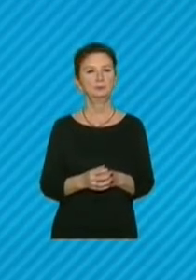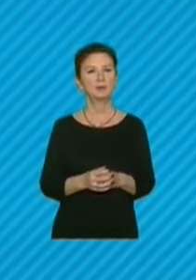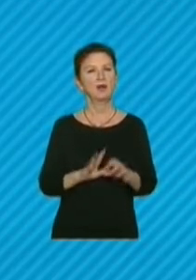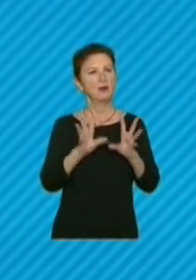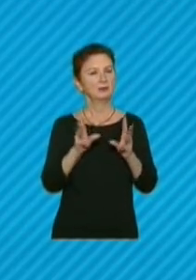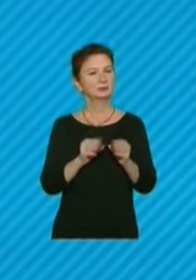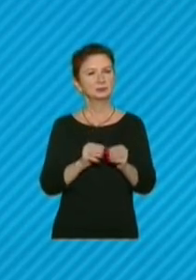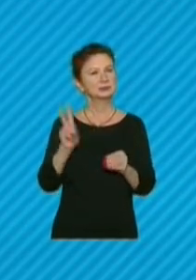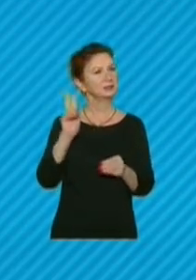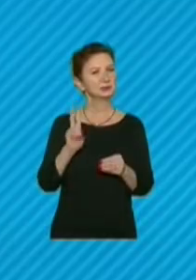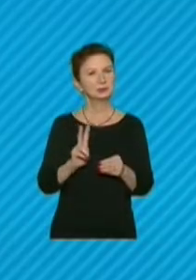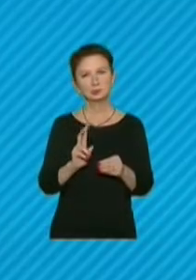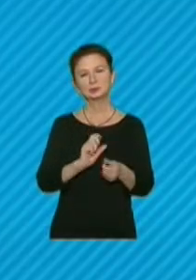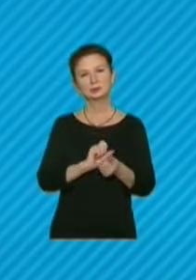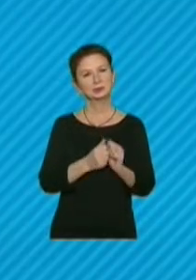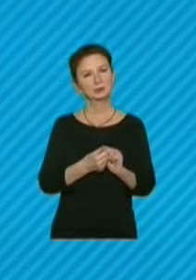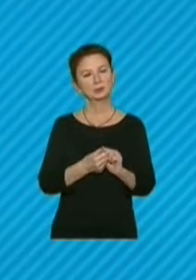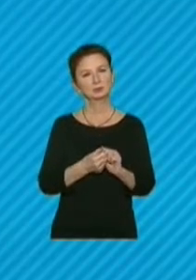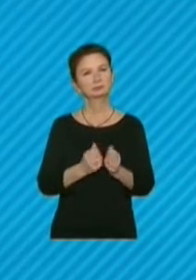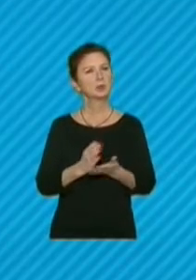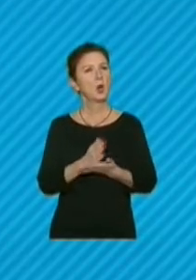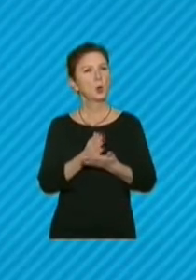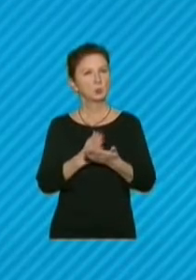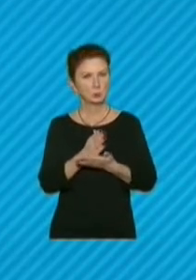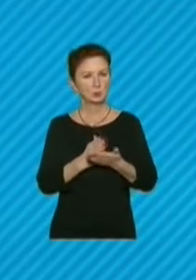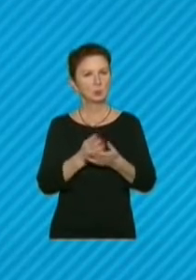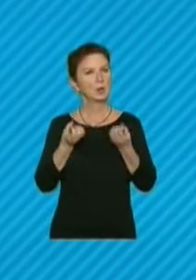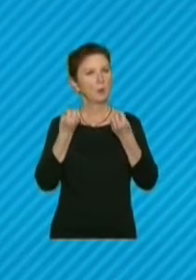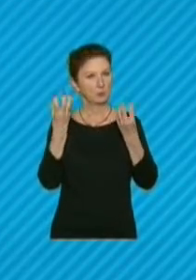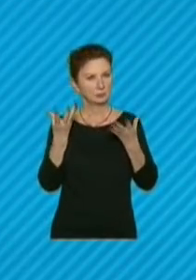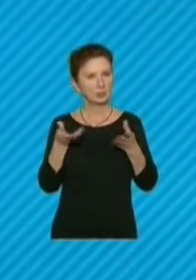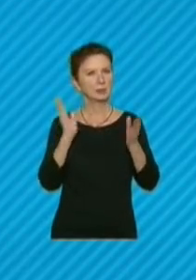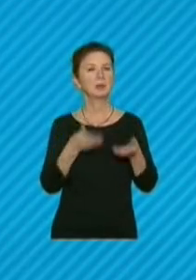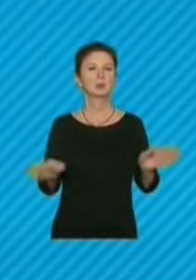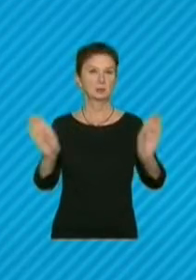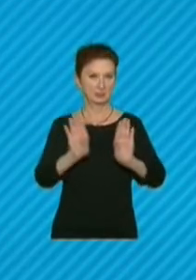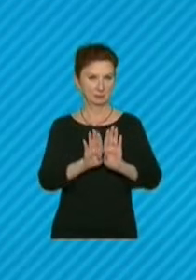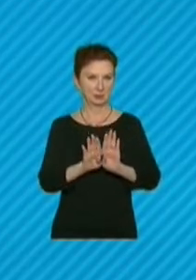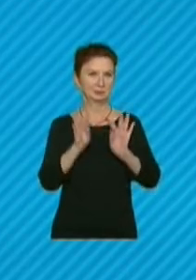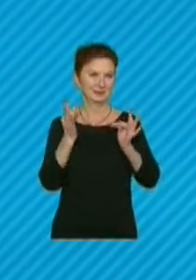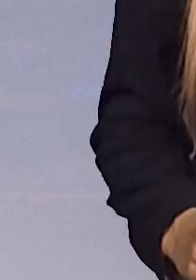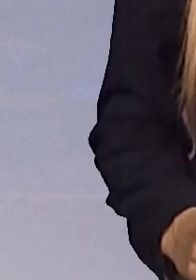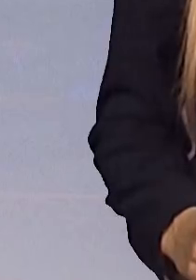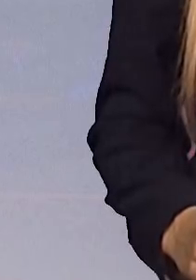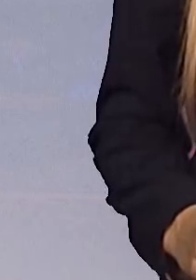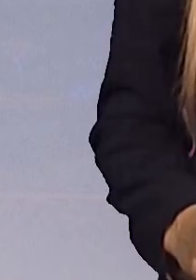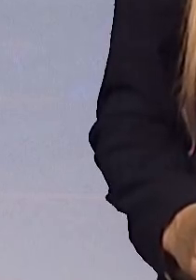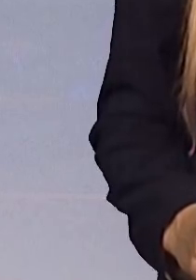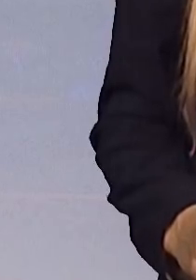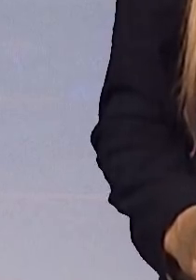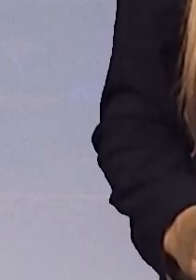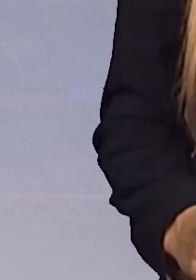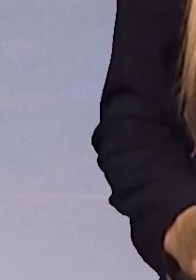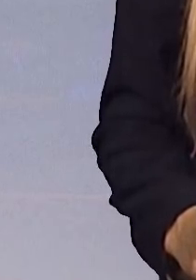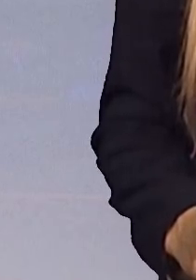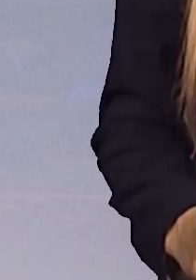które świadczą usługi kulturalne, będą zamknięte, tymczasowo zamknięte. Minister